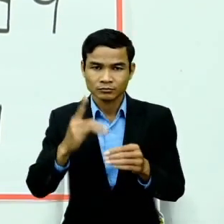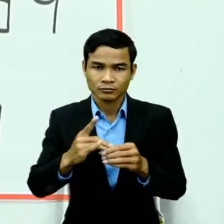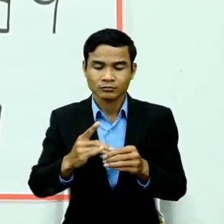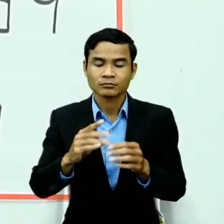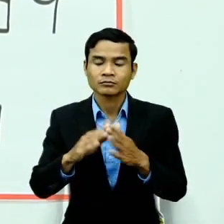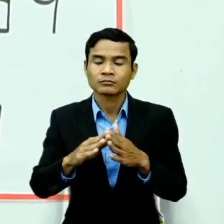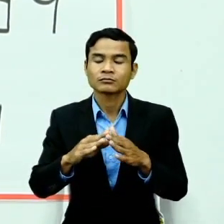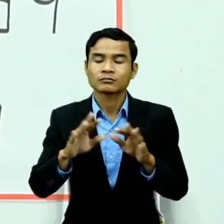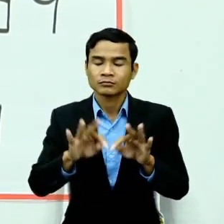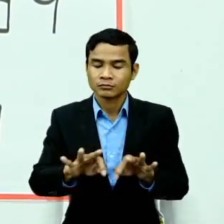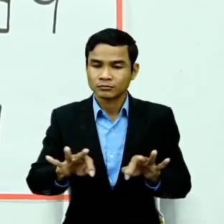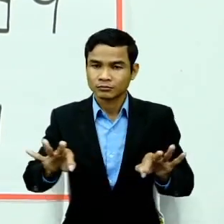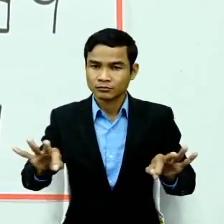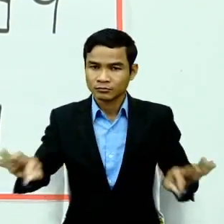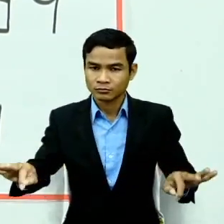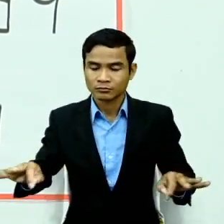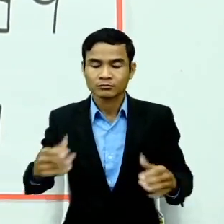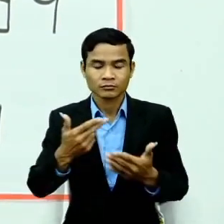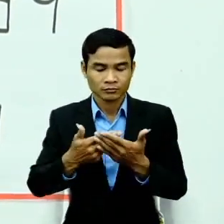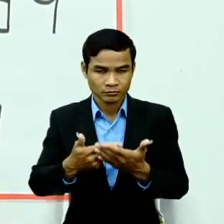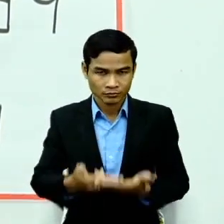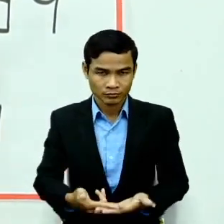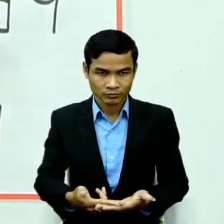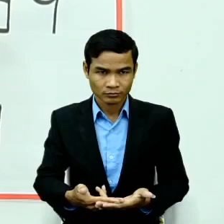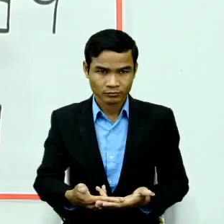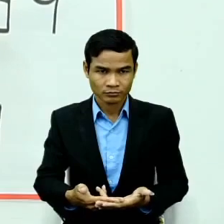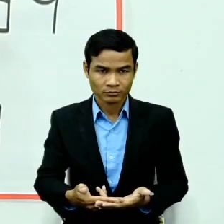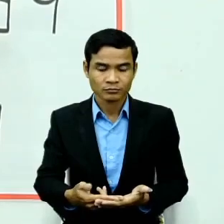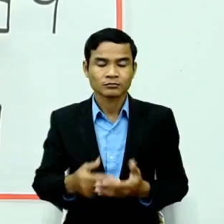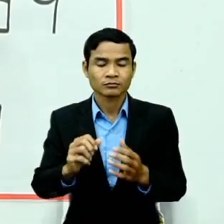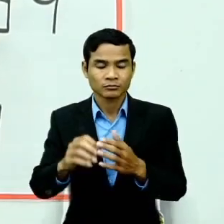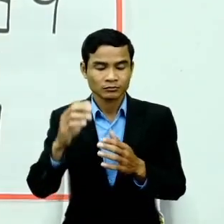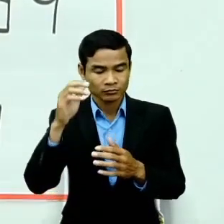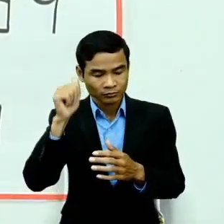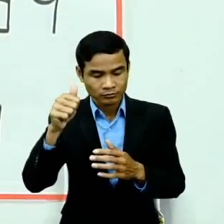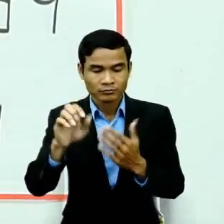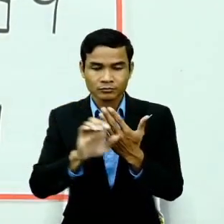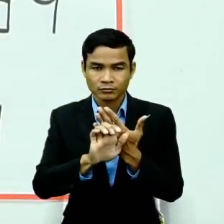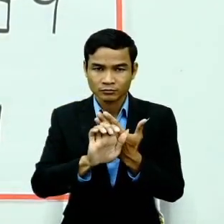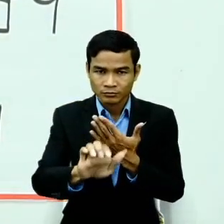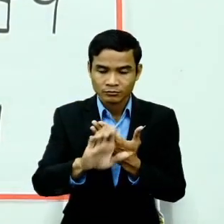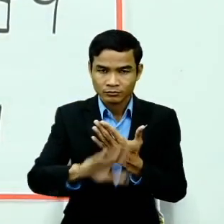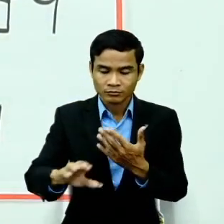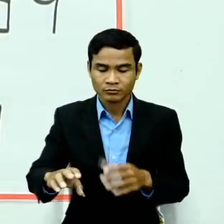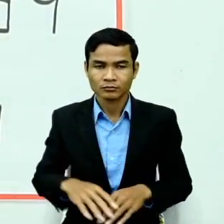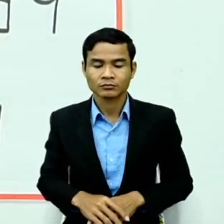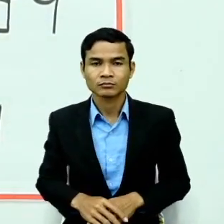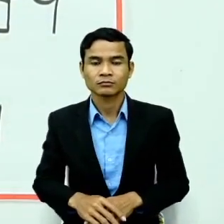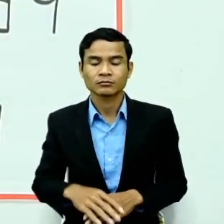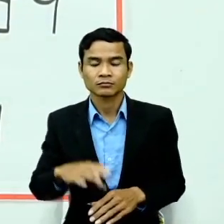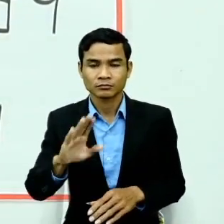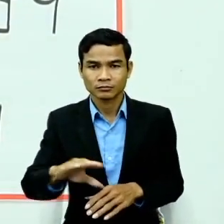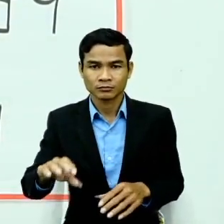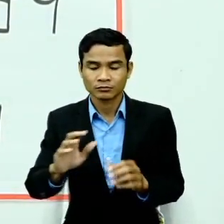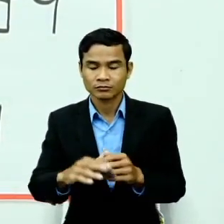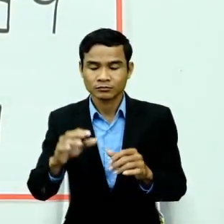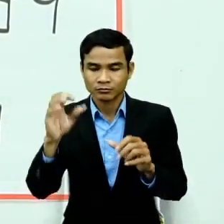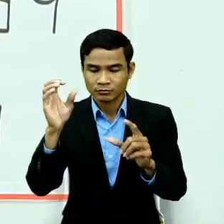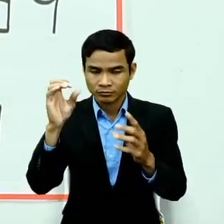vó tùm ngốn nâng chầm ngài chà ấy là con ăn là ba tỷ